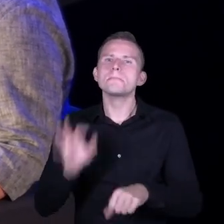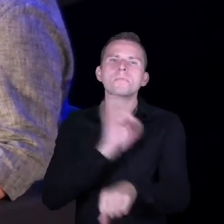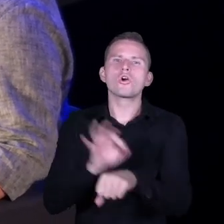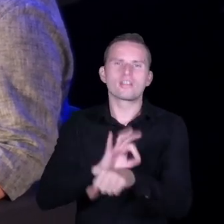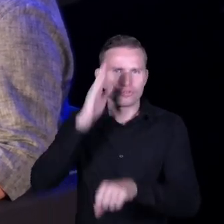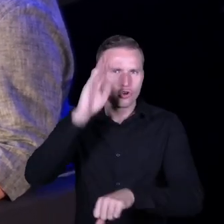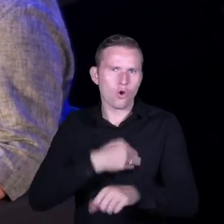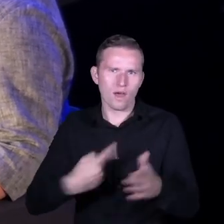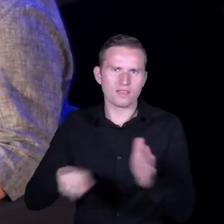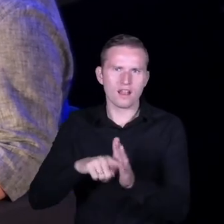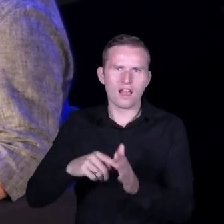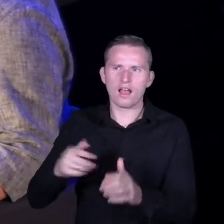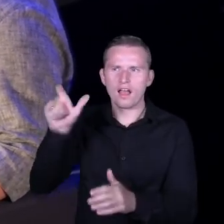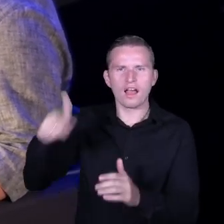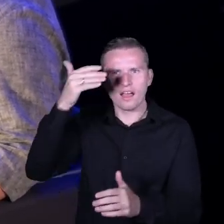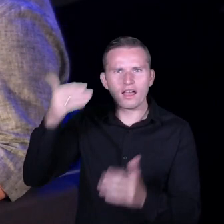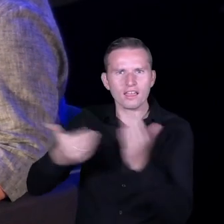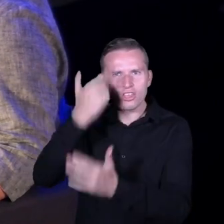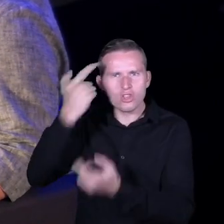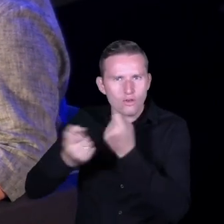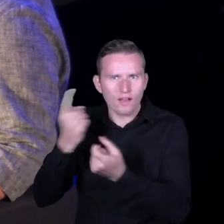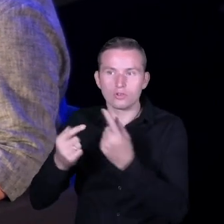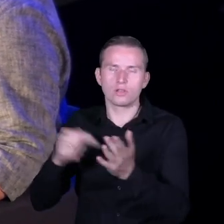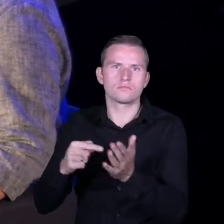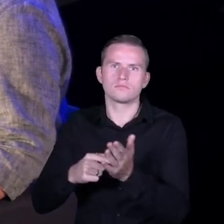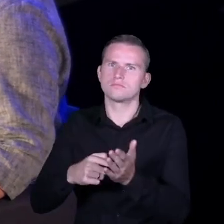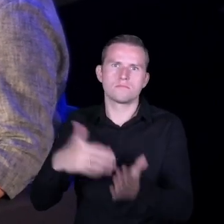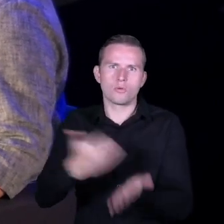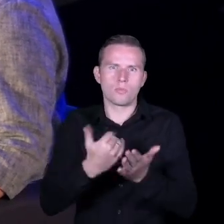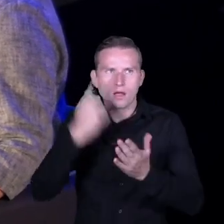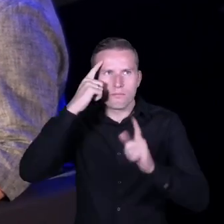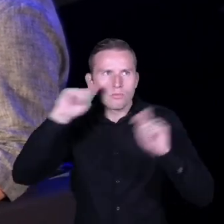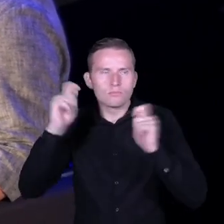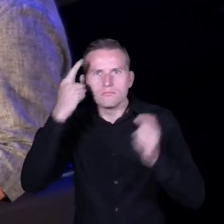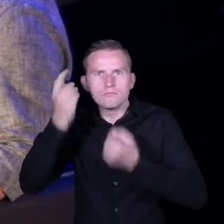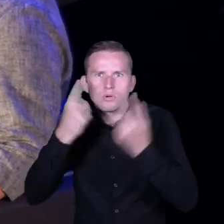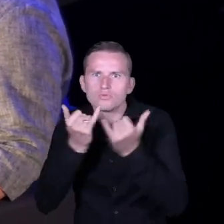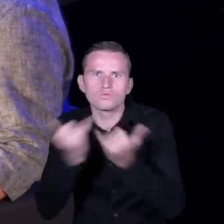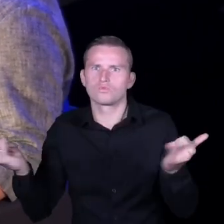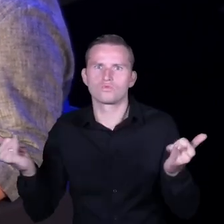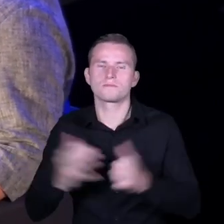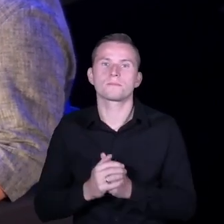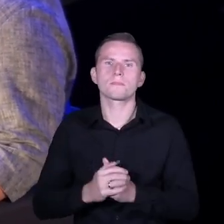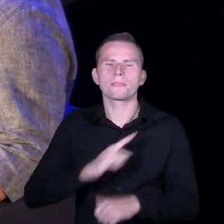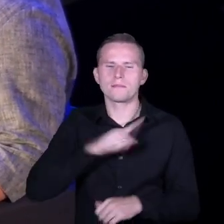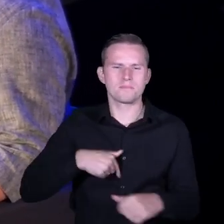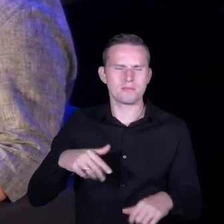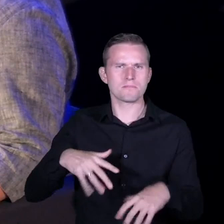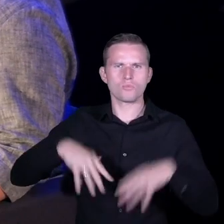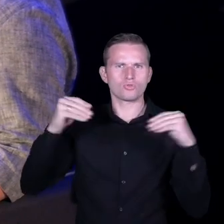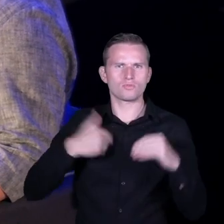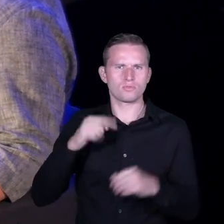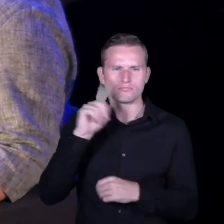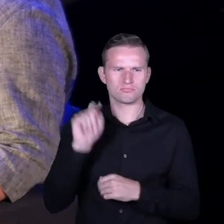nam nowe lustro, nową perspektywę i mnóstwo inspiracji. Zaczęliśmy od stawiania sobie pytań i diagnozowania tego,